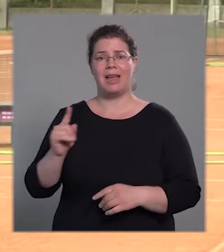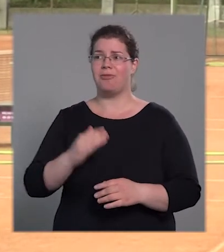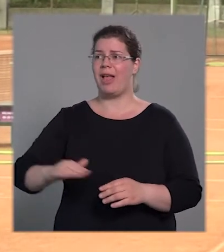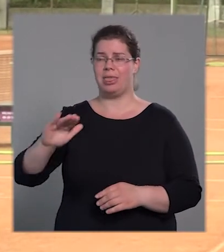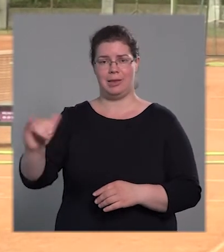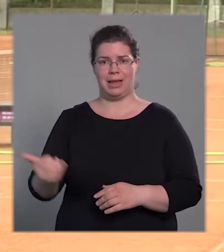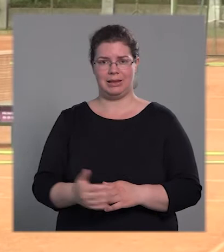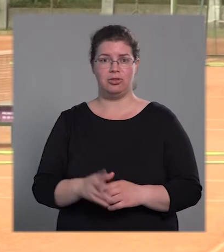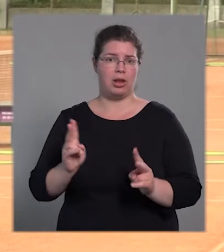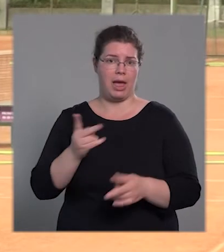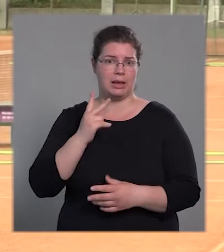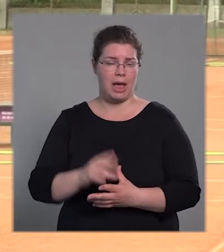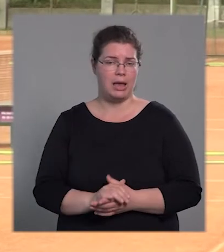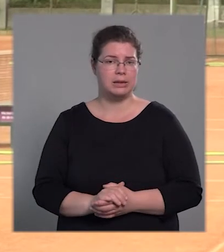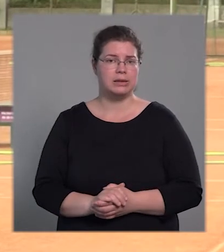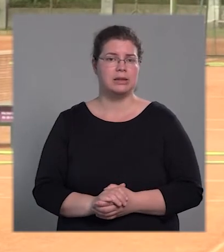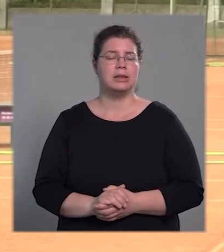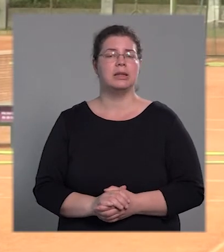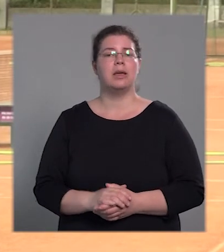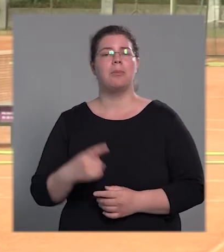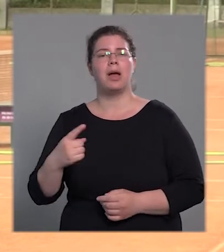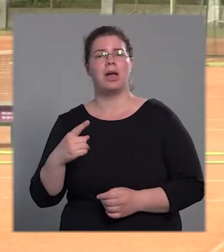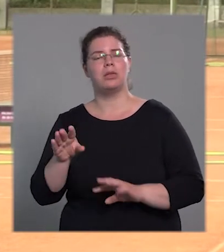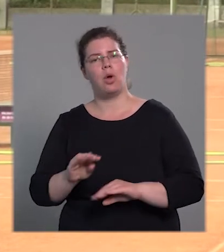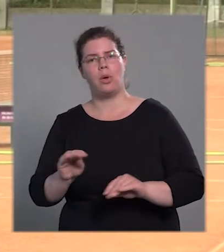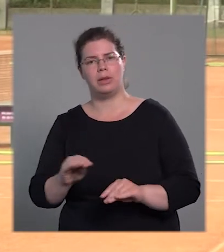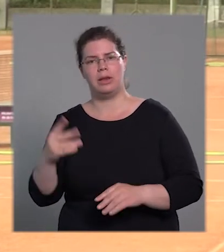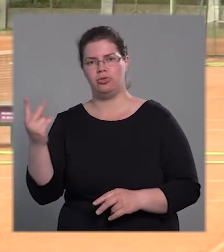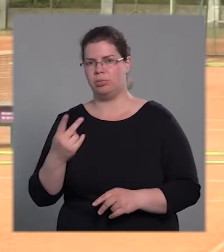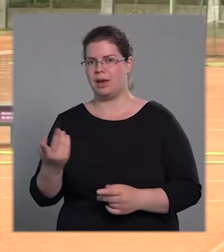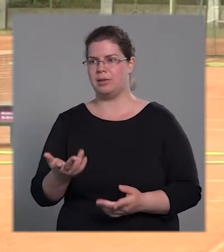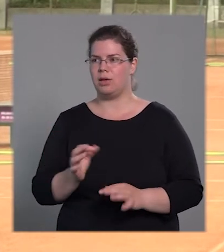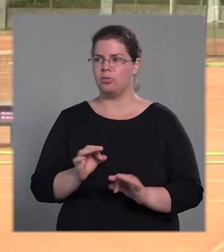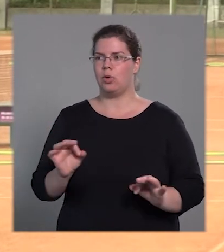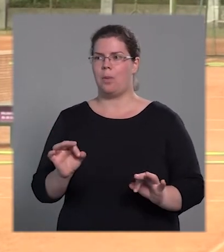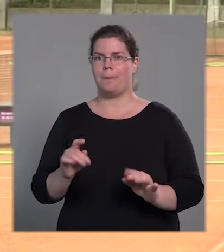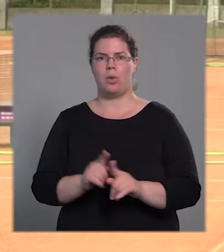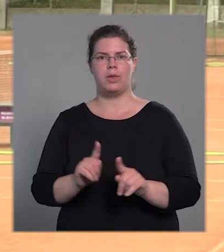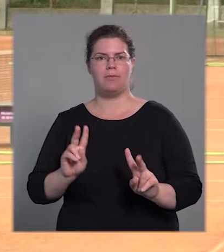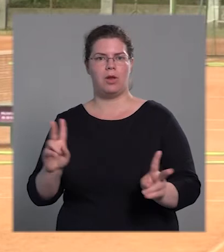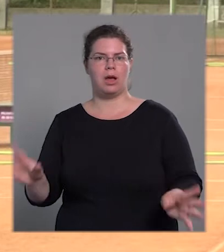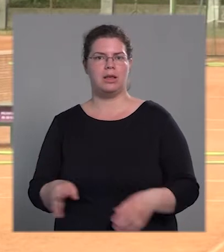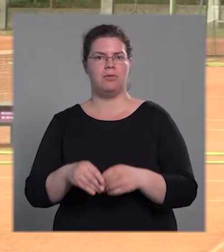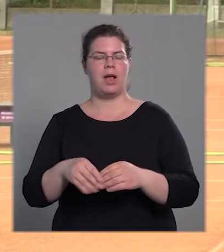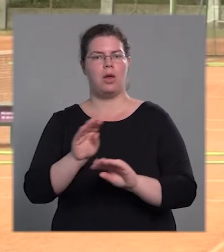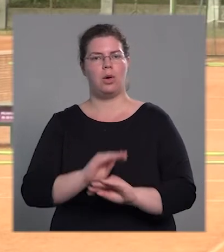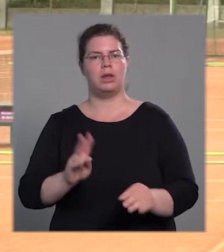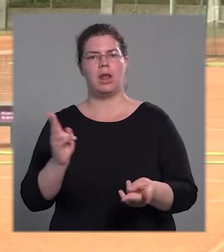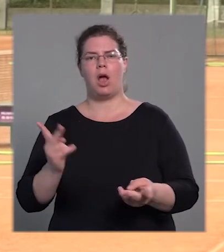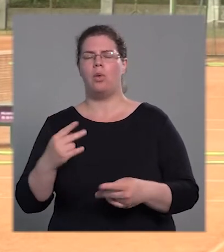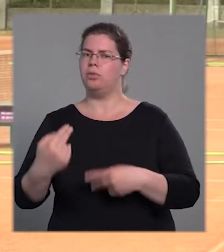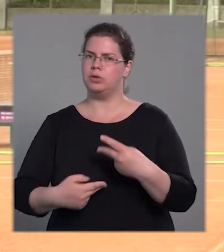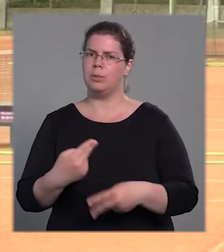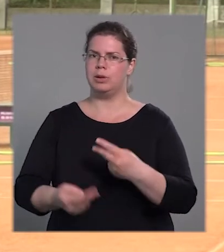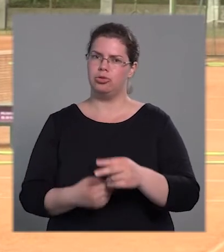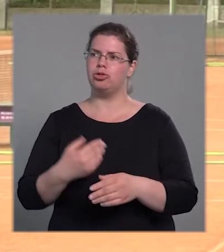azért lehet látni. Maga az oktatás természetesen jobb olyan valakivel oktatni, ahol folyamatosan megy a